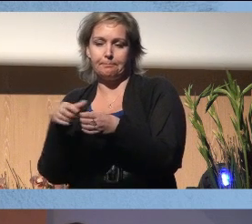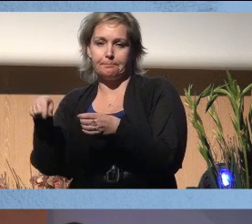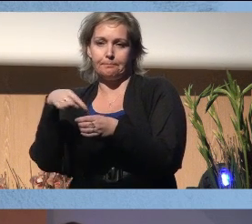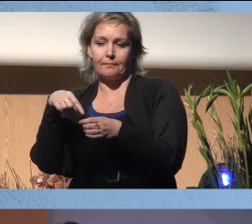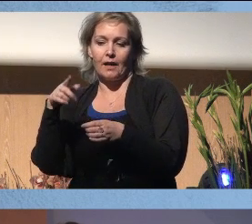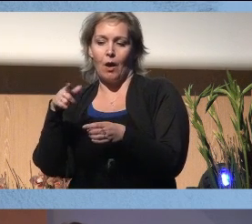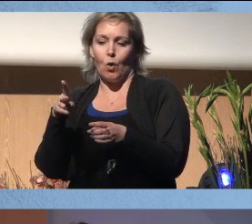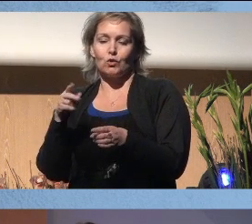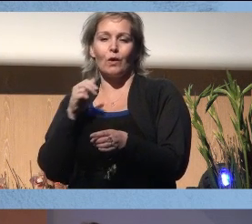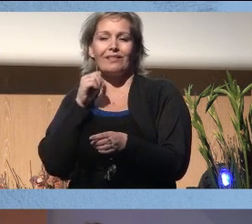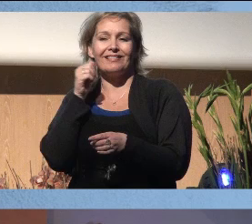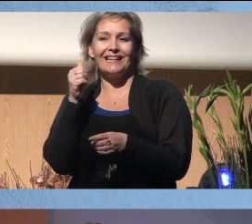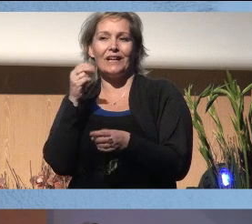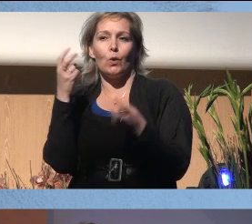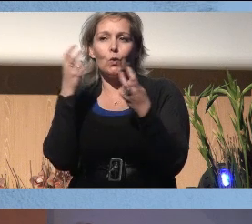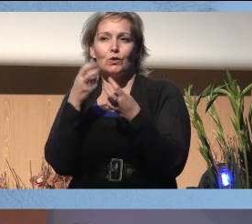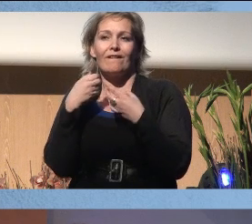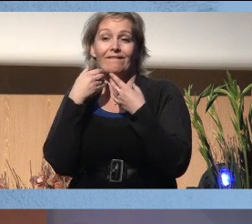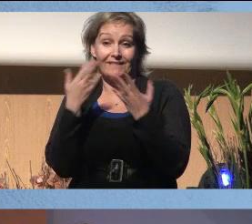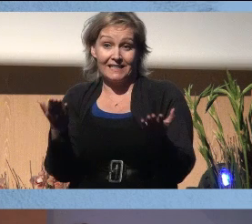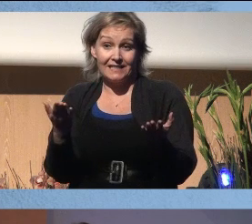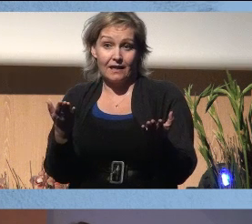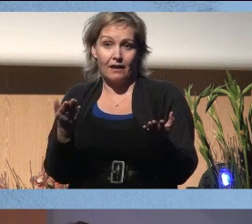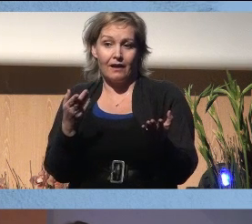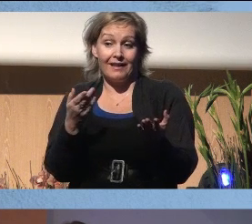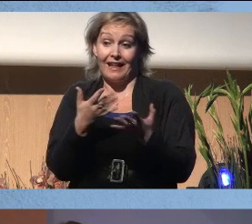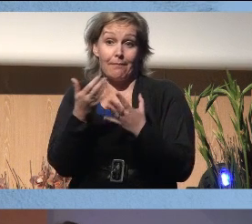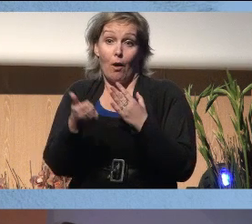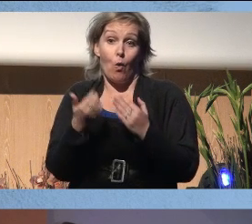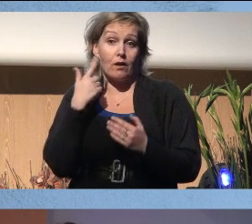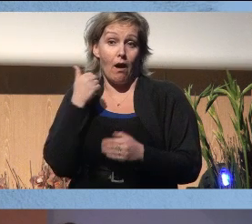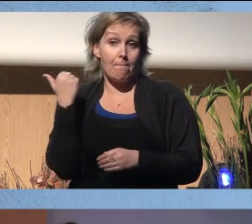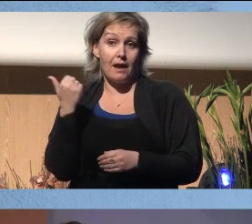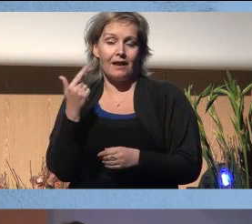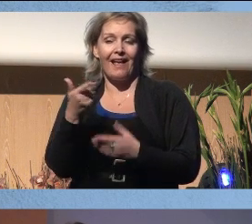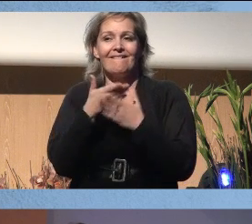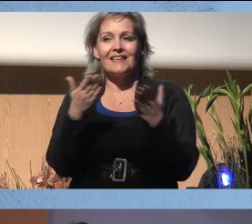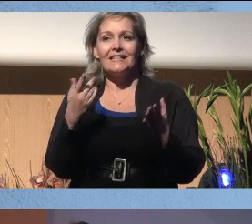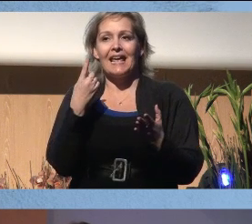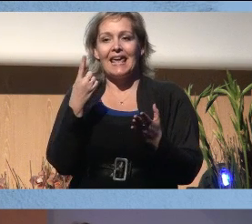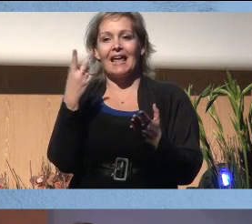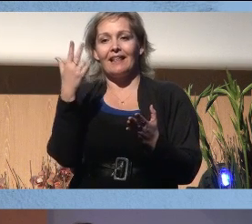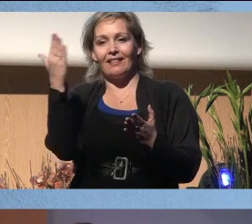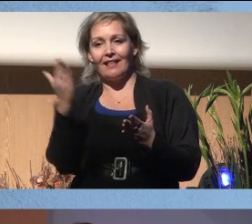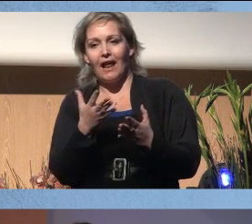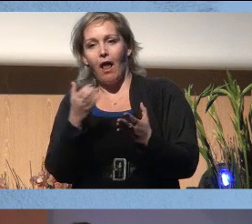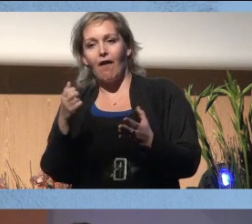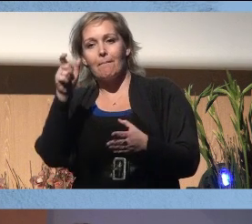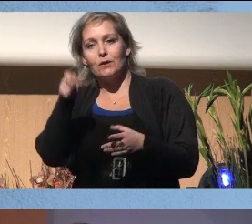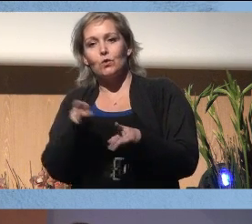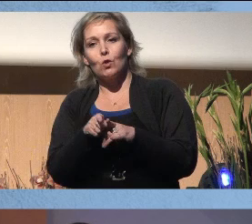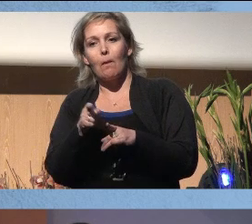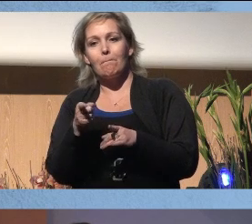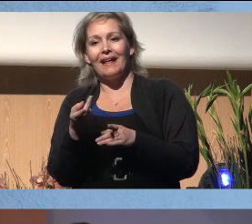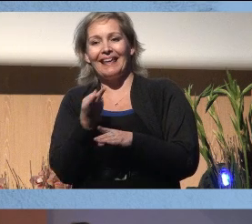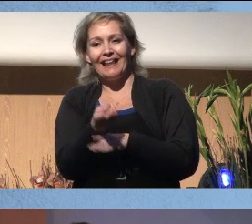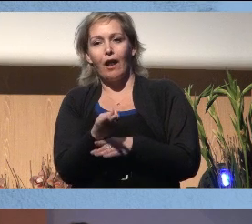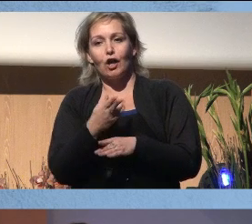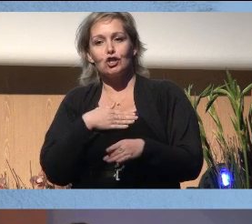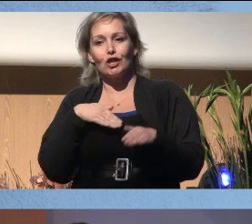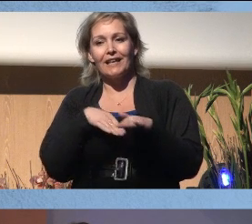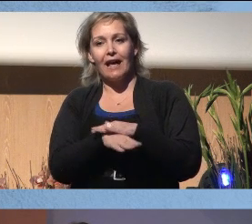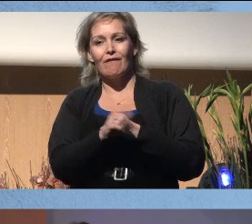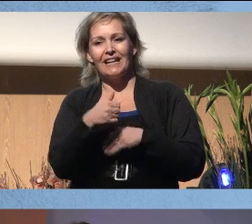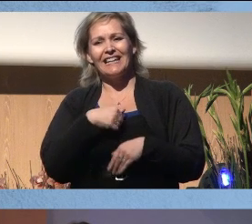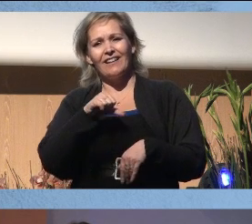Vi har også en tidligere undersøkelse som viste, den heller ikke mange år gammel, den viste at 1/3 av personer som ble innlagt i sykehjem